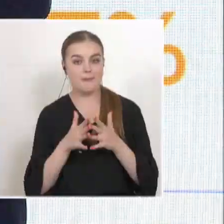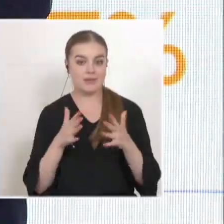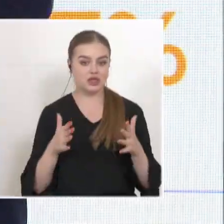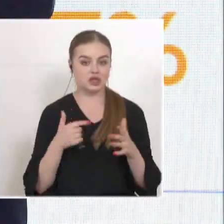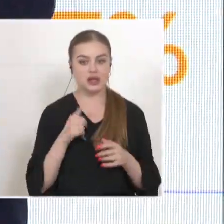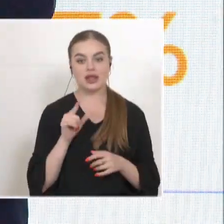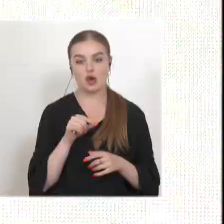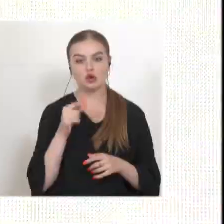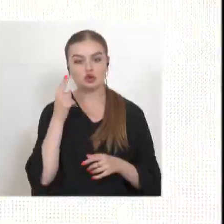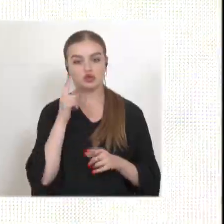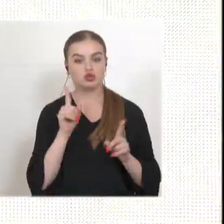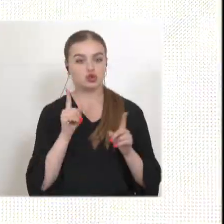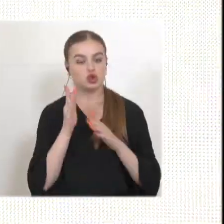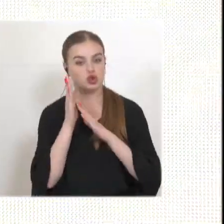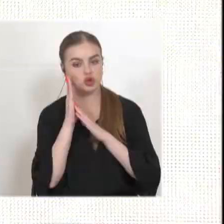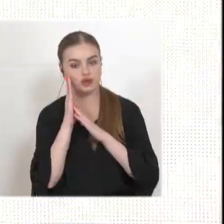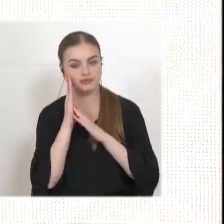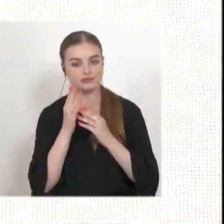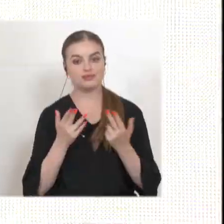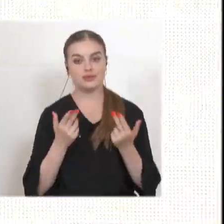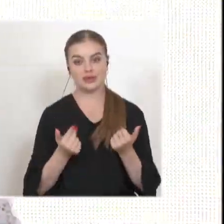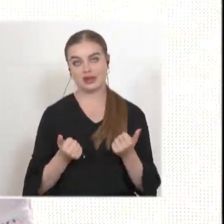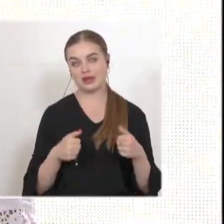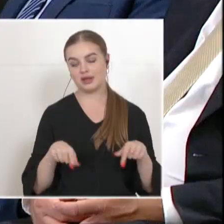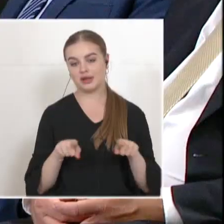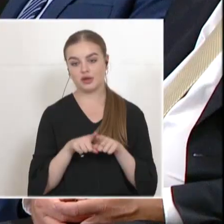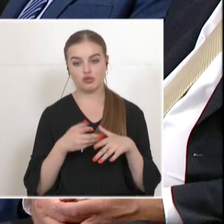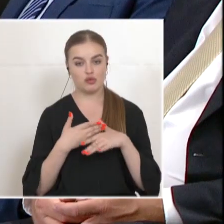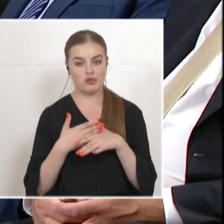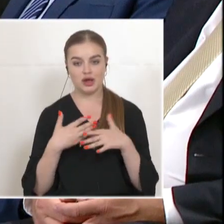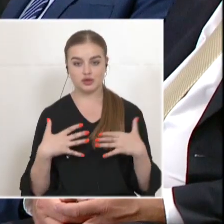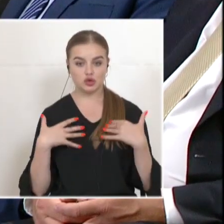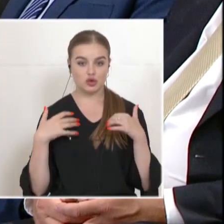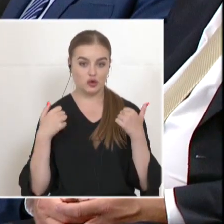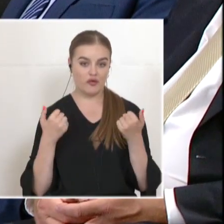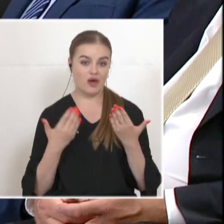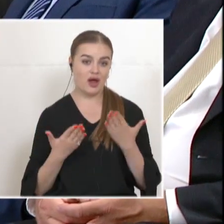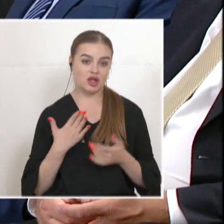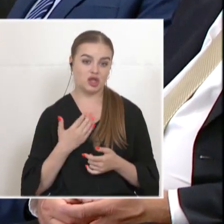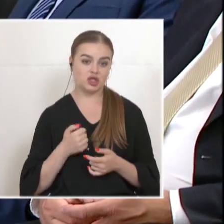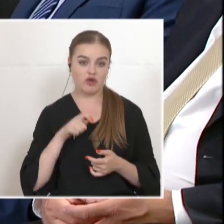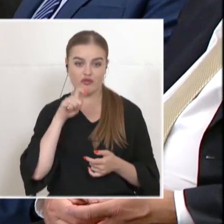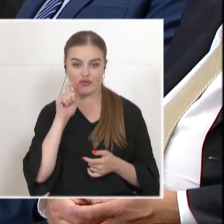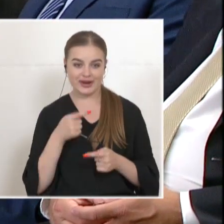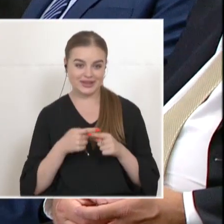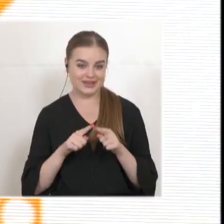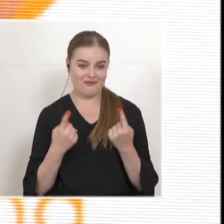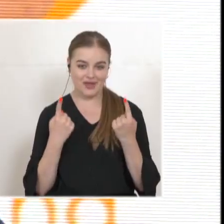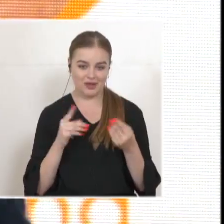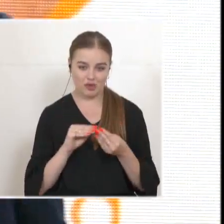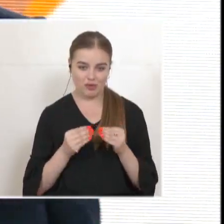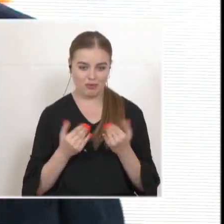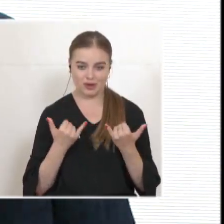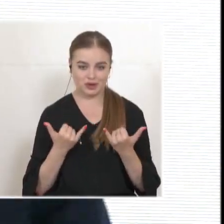що сон так допомагає здоров'ю, але, на жаль, в Україні це велика проблема на